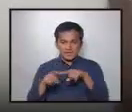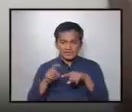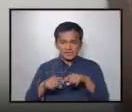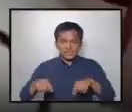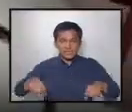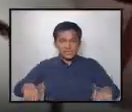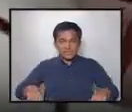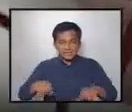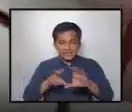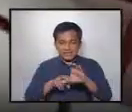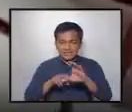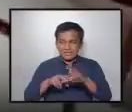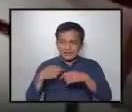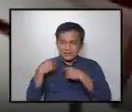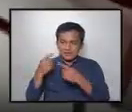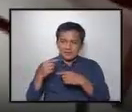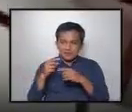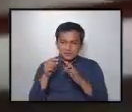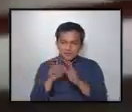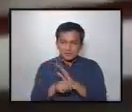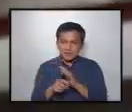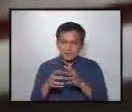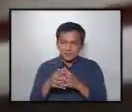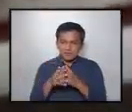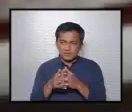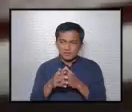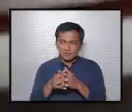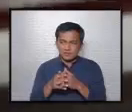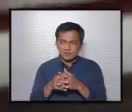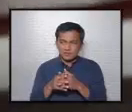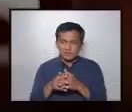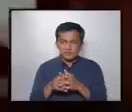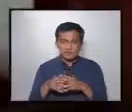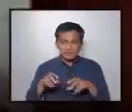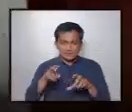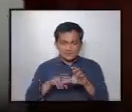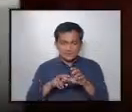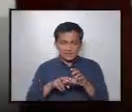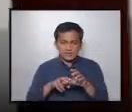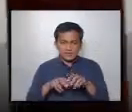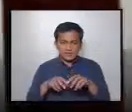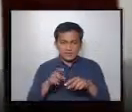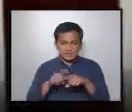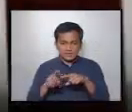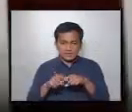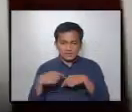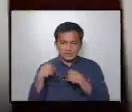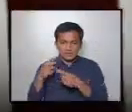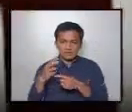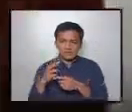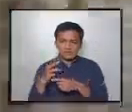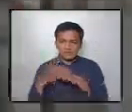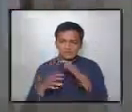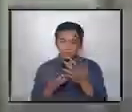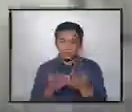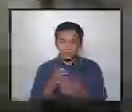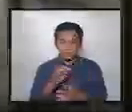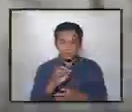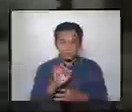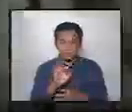loob ng mahabang panahon, Pinaslang at Amerika ang may sila elektrika sa buong mundo. Mula 1924 hanggang